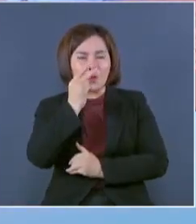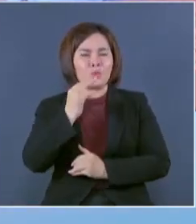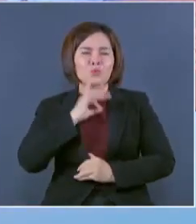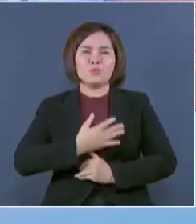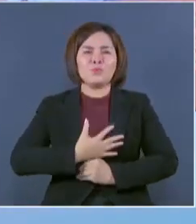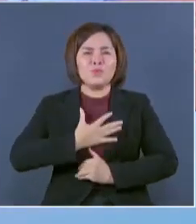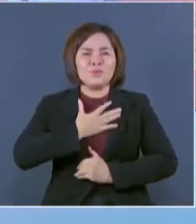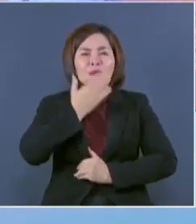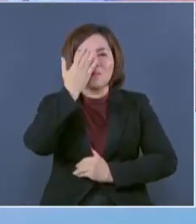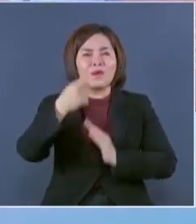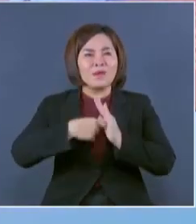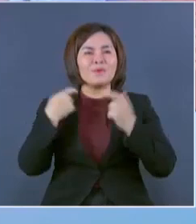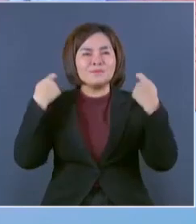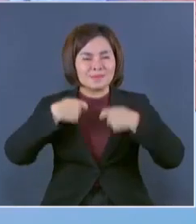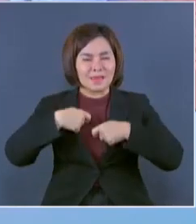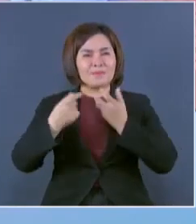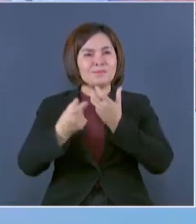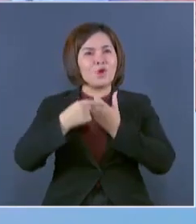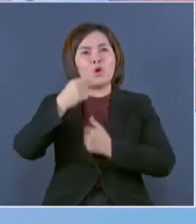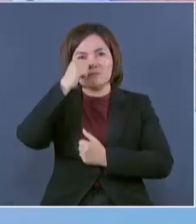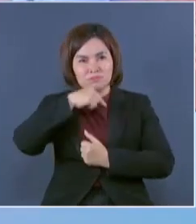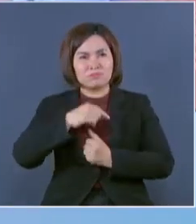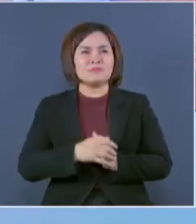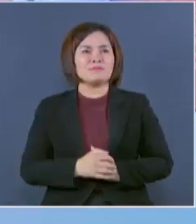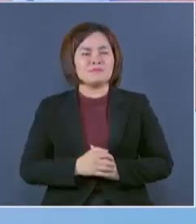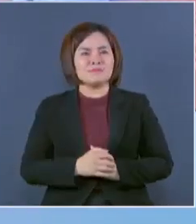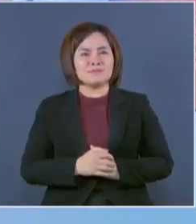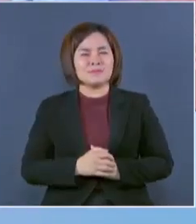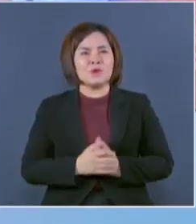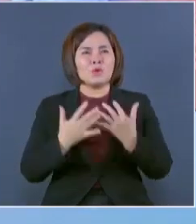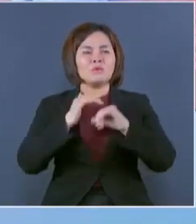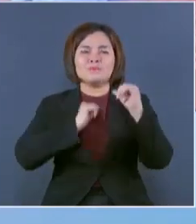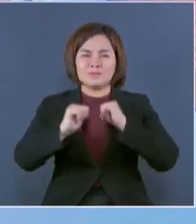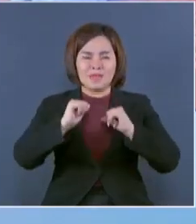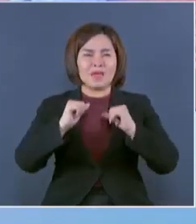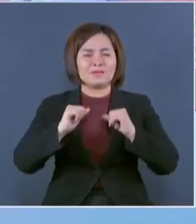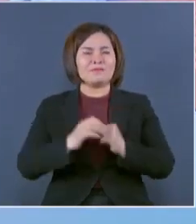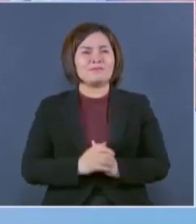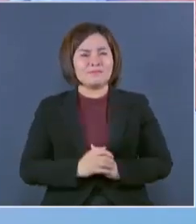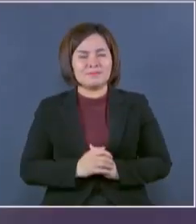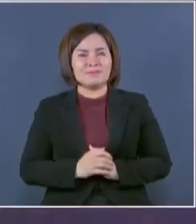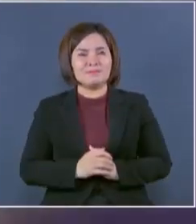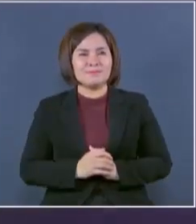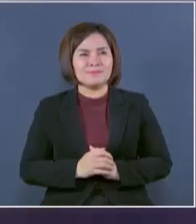ค่ะเพราะว่าลิซ่าได้สวมใส่ชุดแบรนด์ฝีมือคนไทยจากคณะพจน์นะคะขึ้นเวทีคอนเสิร์ตที่ซานฟรานไปเลยค่ะ